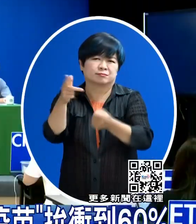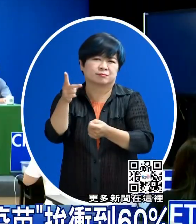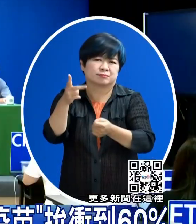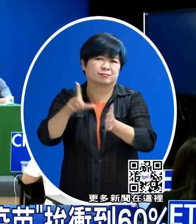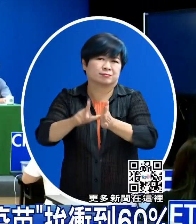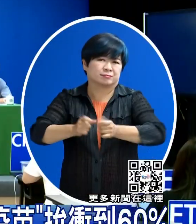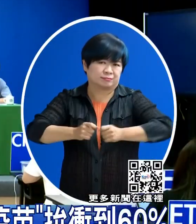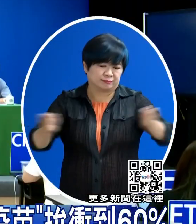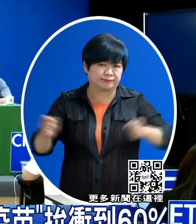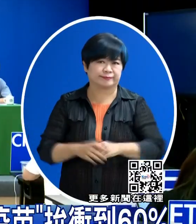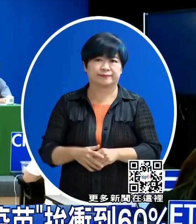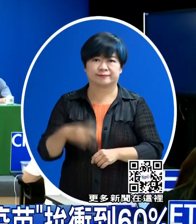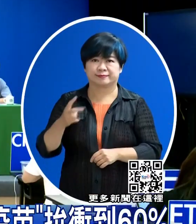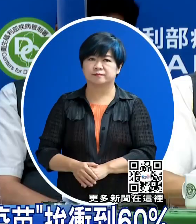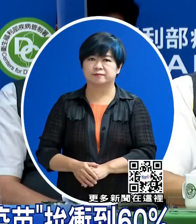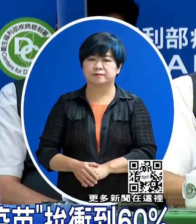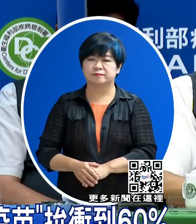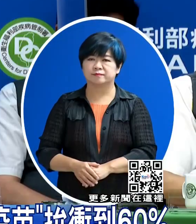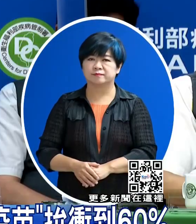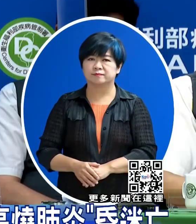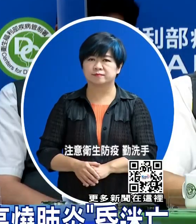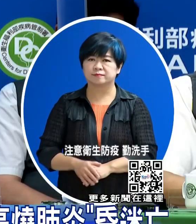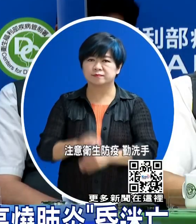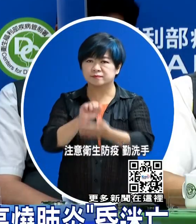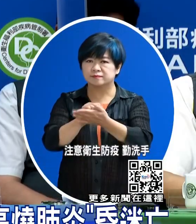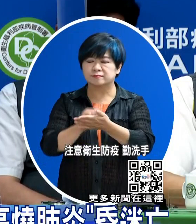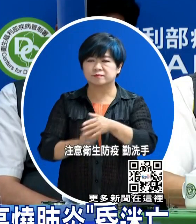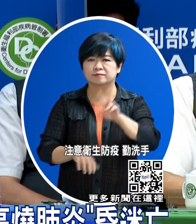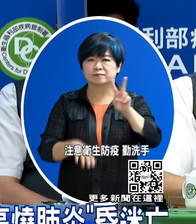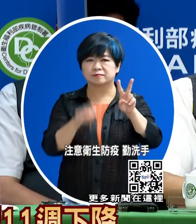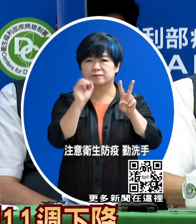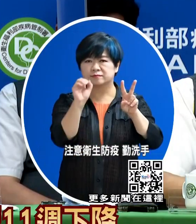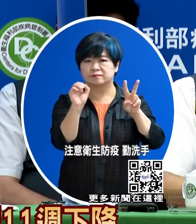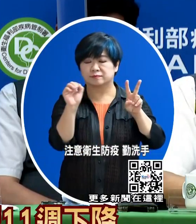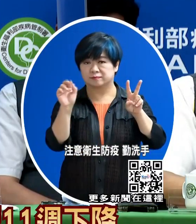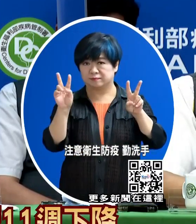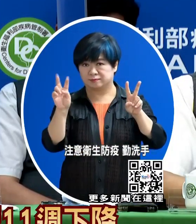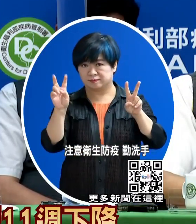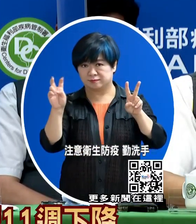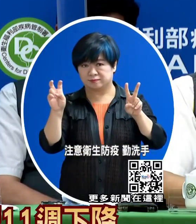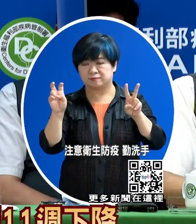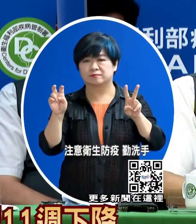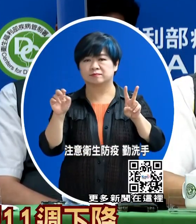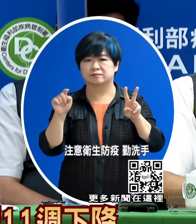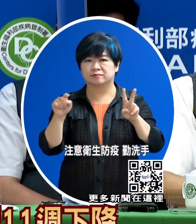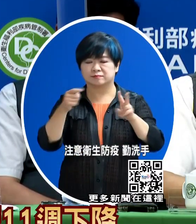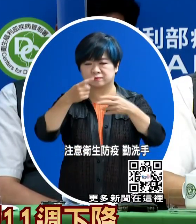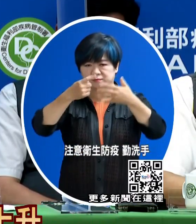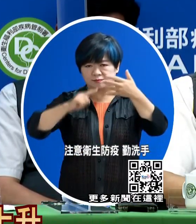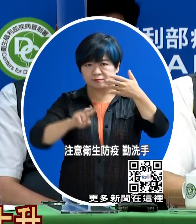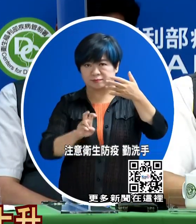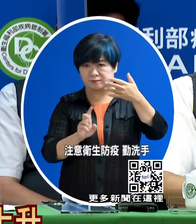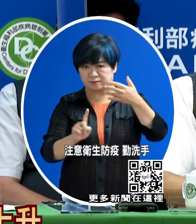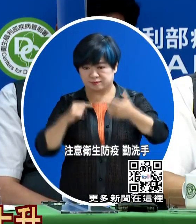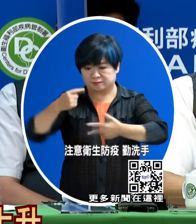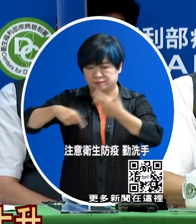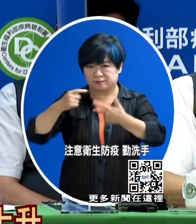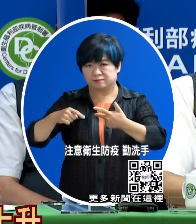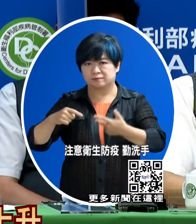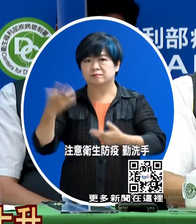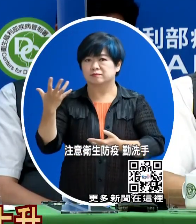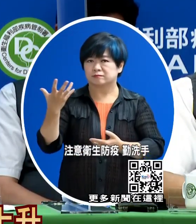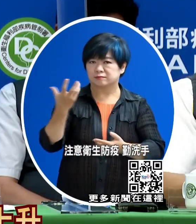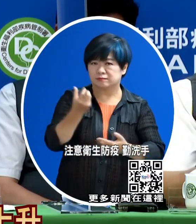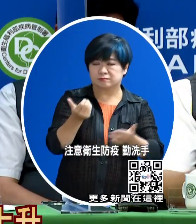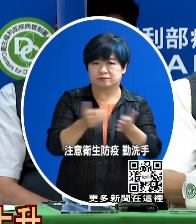下，但与上周同日仍略高。王必胜提出警讯： 第21周这边开始，连续11周的下降，那到了这一